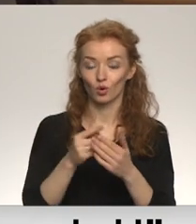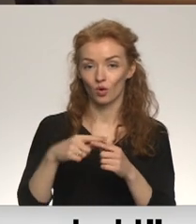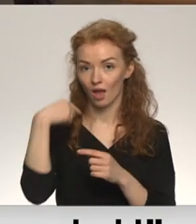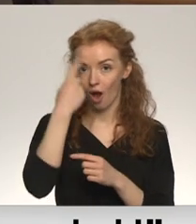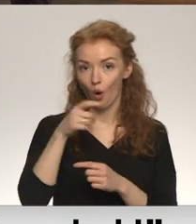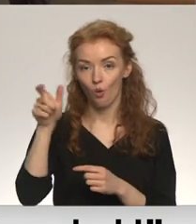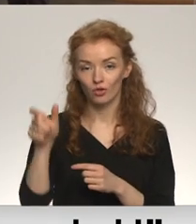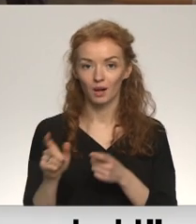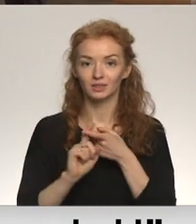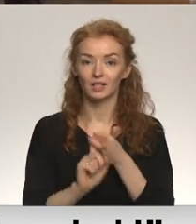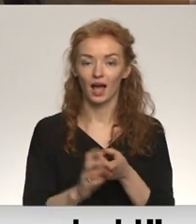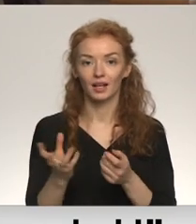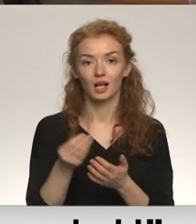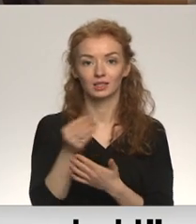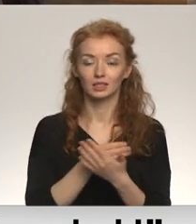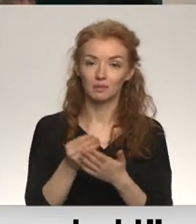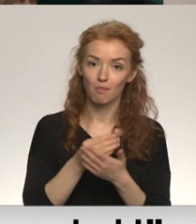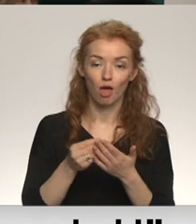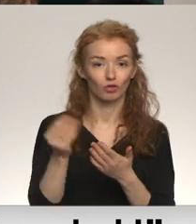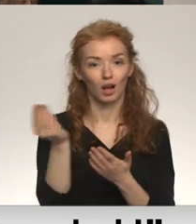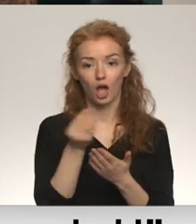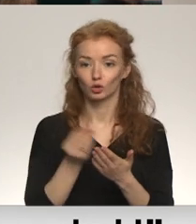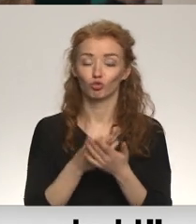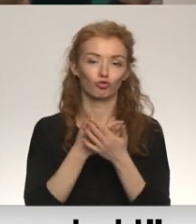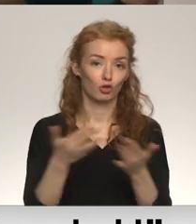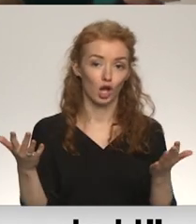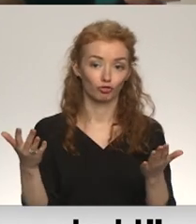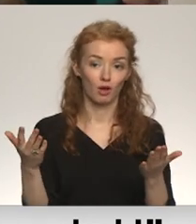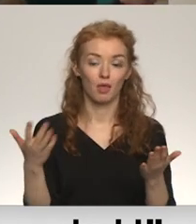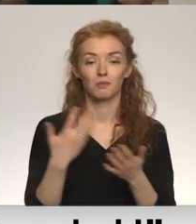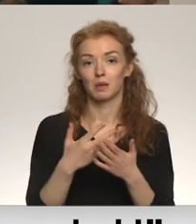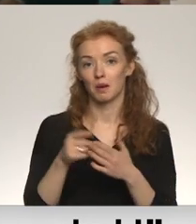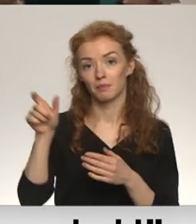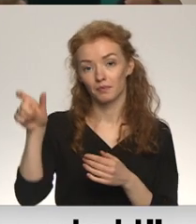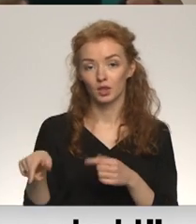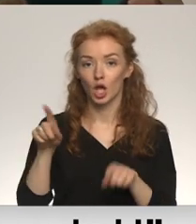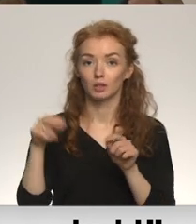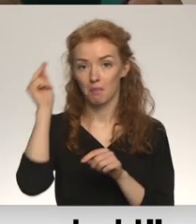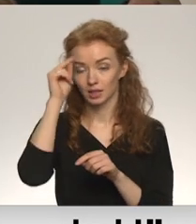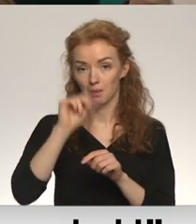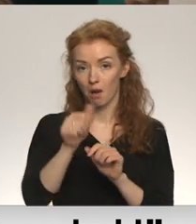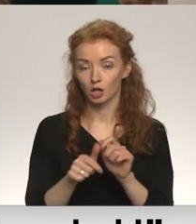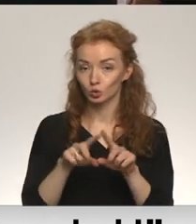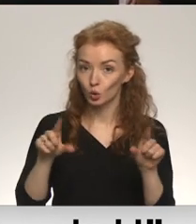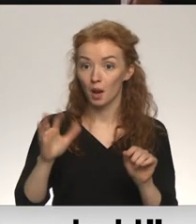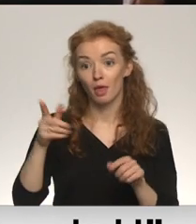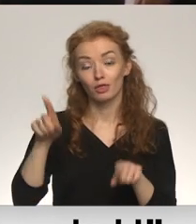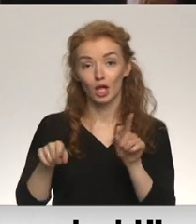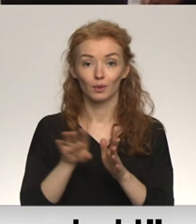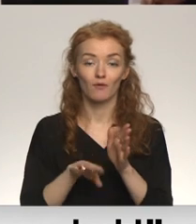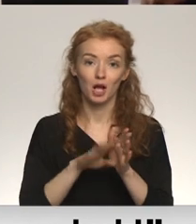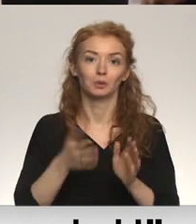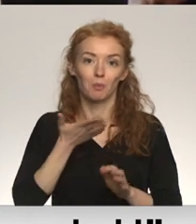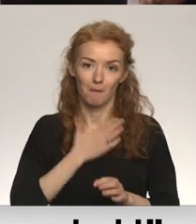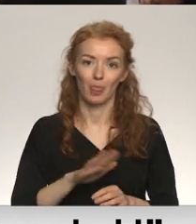autoriem saikne ar zīmēšanu vai gleznošanu ir visai dažāda. Viens savulaik apmeklējuši mākslas skolu, bet citiem vienkārši vienmēr